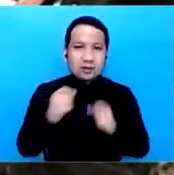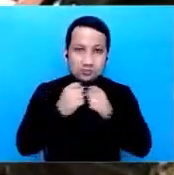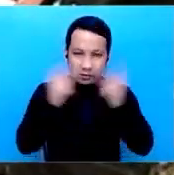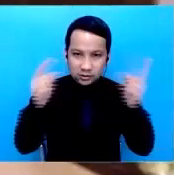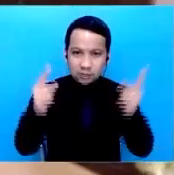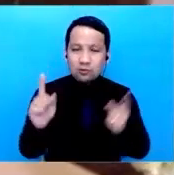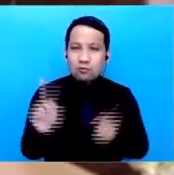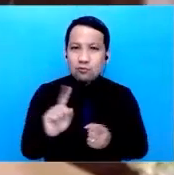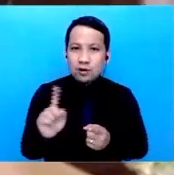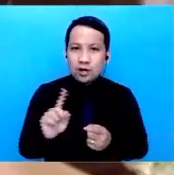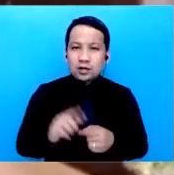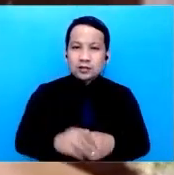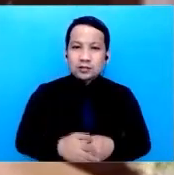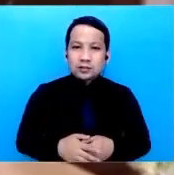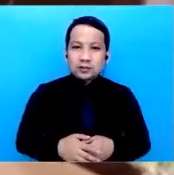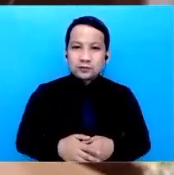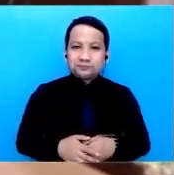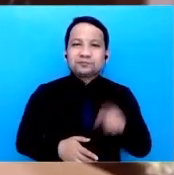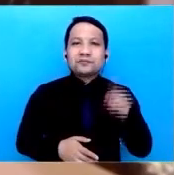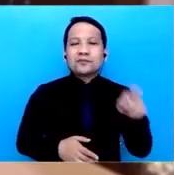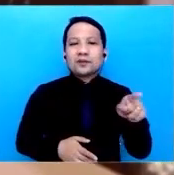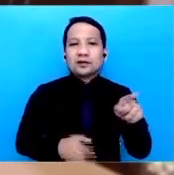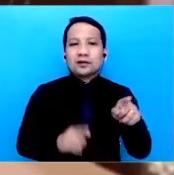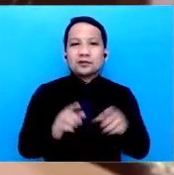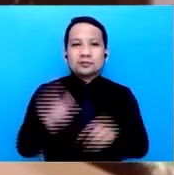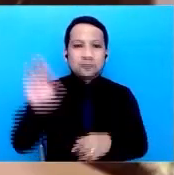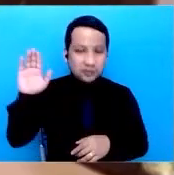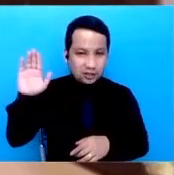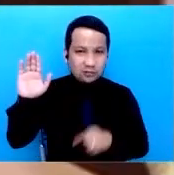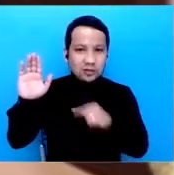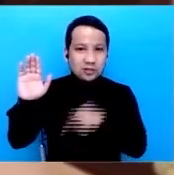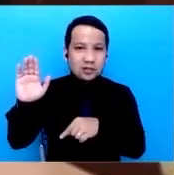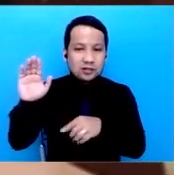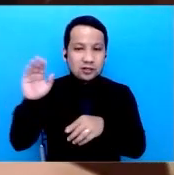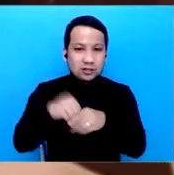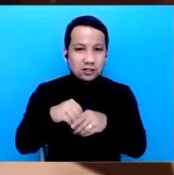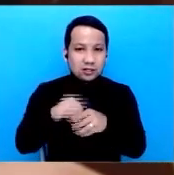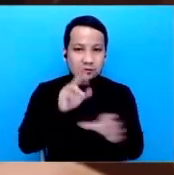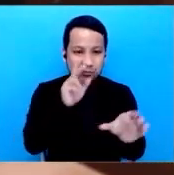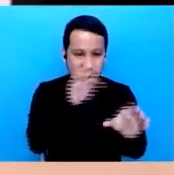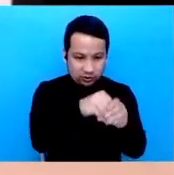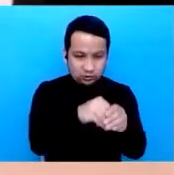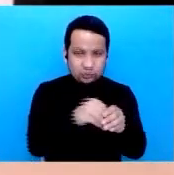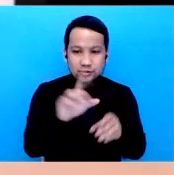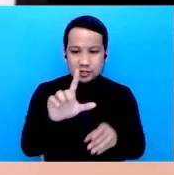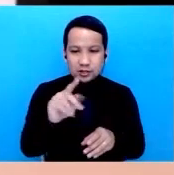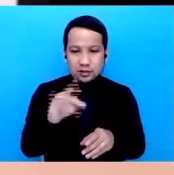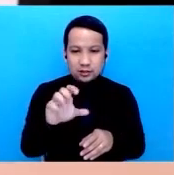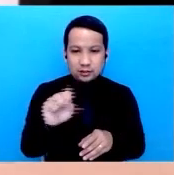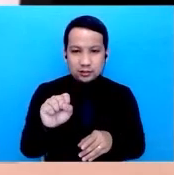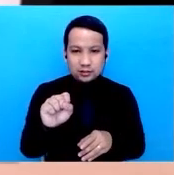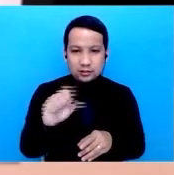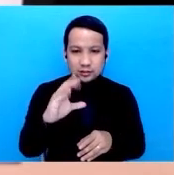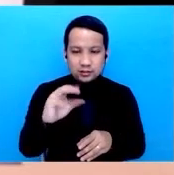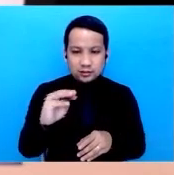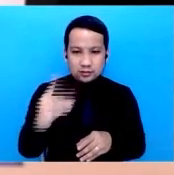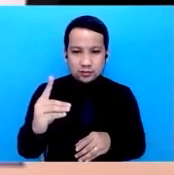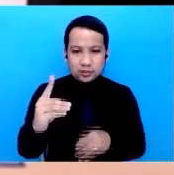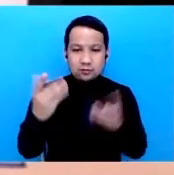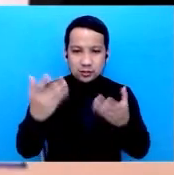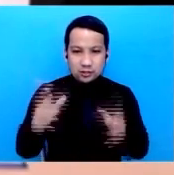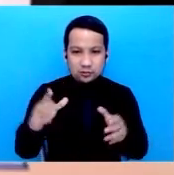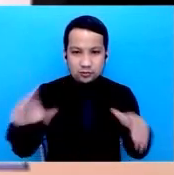pansin, ang bigla ang oath-taking ni Inday Sara sa partidong Lakas CMD pagkatapos ng wedding